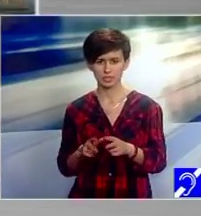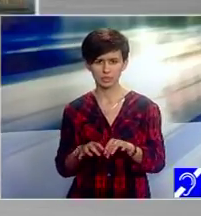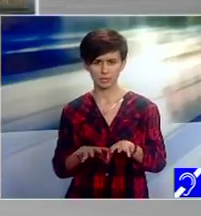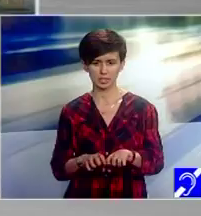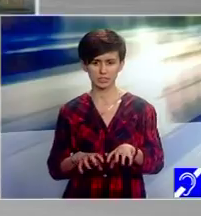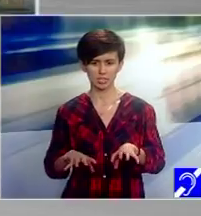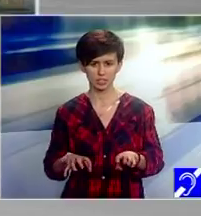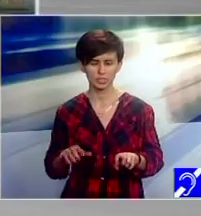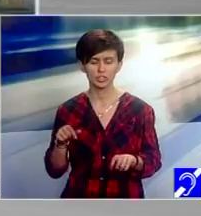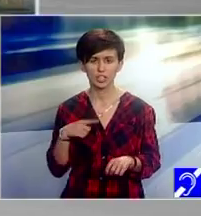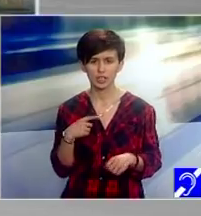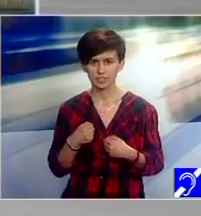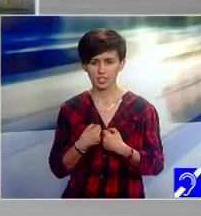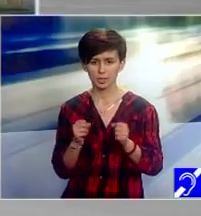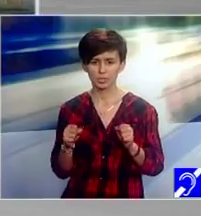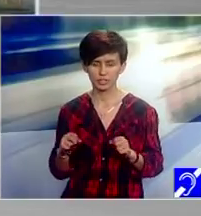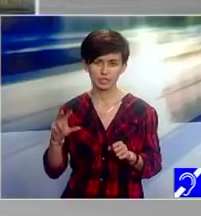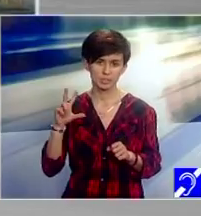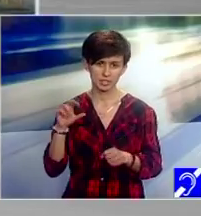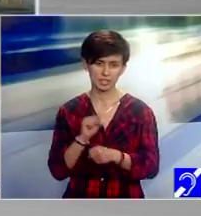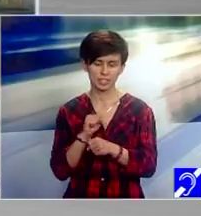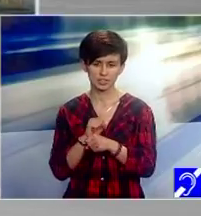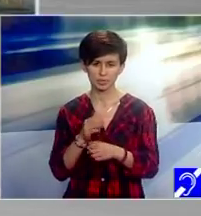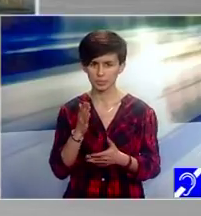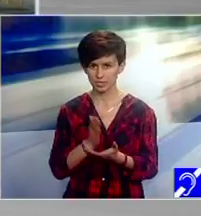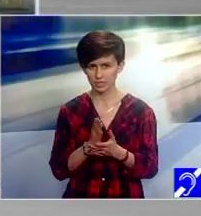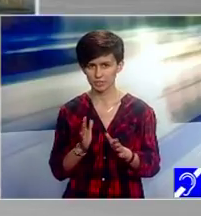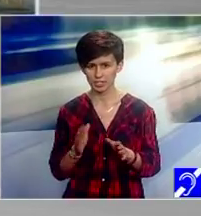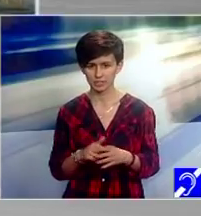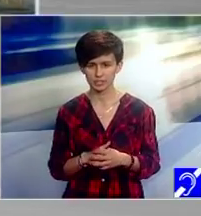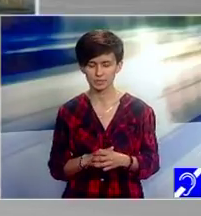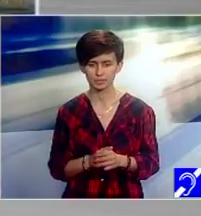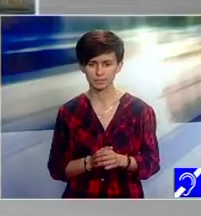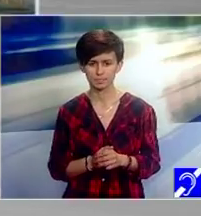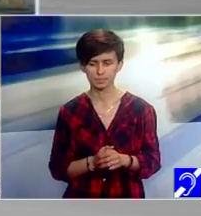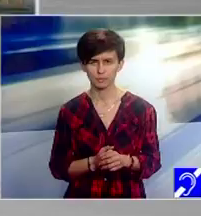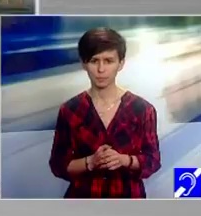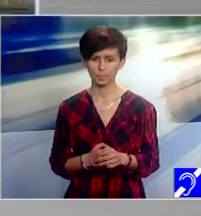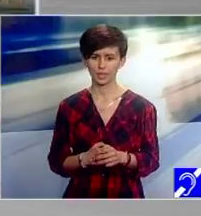Peste 3 săptămâni termină și post-liceală. Deci